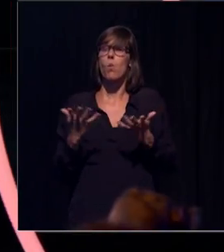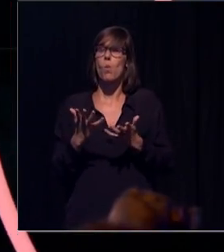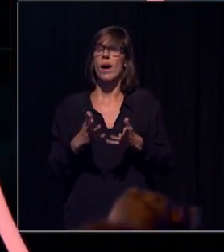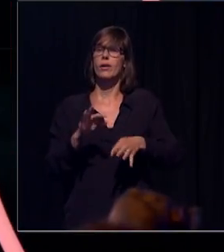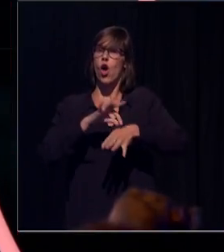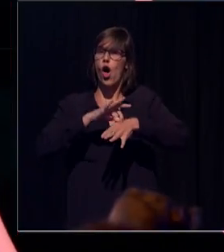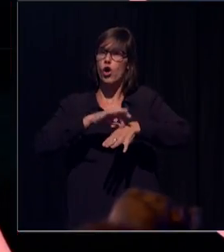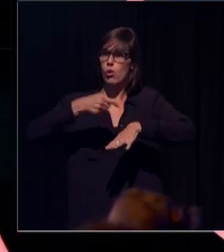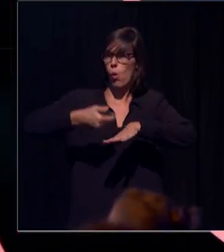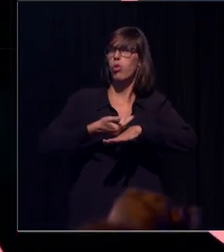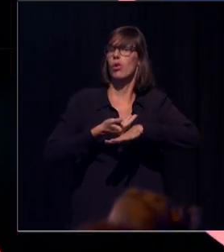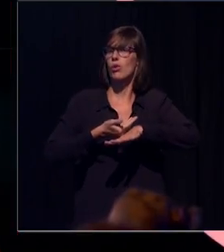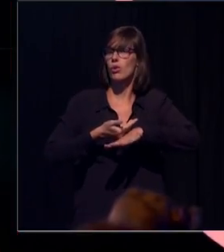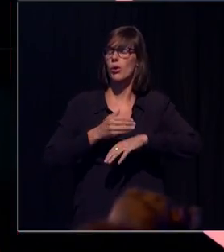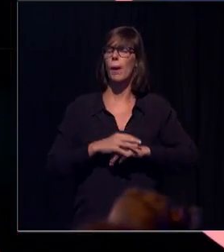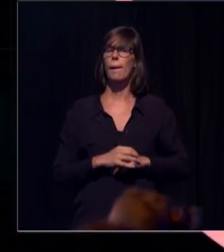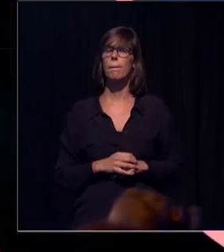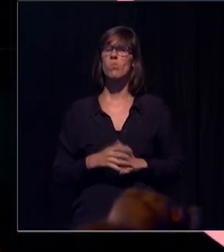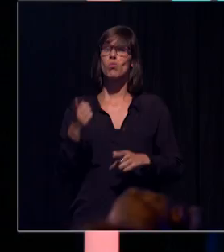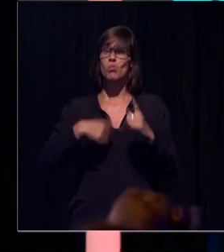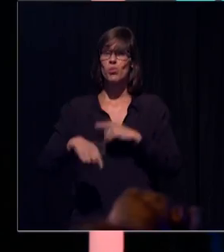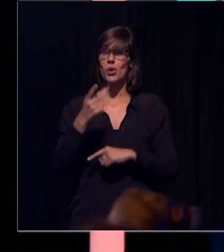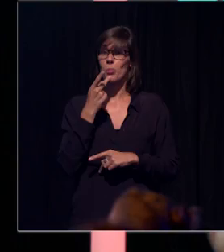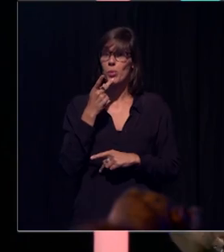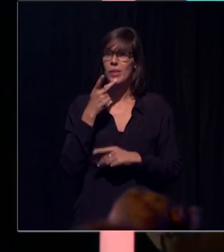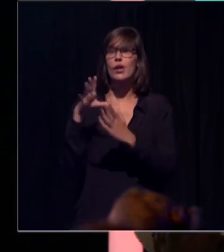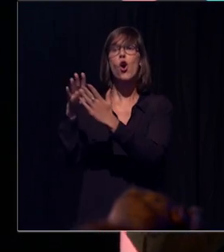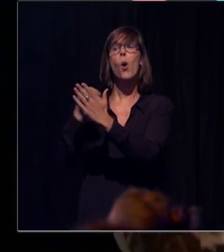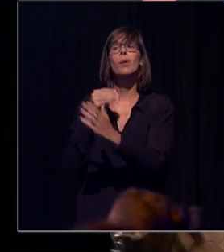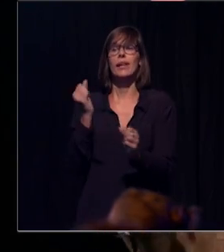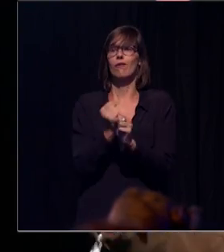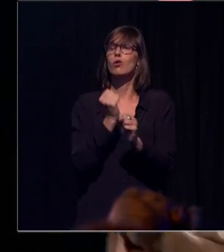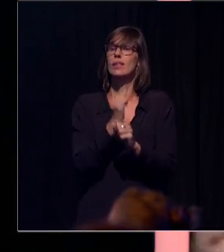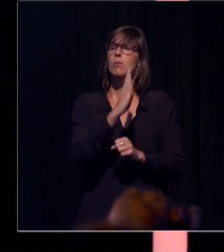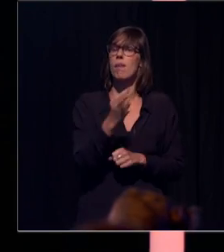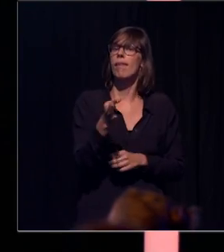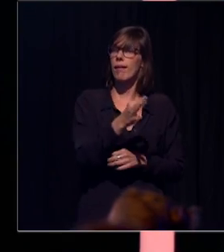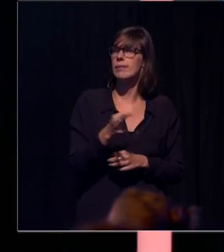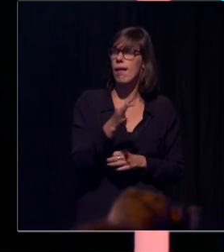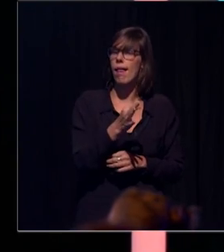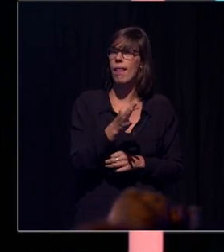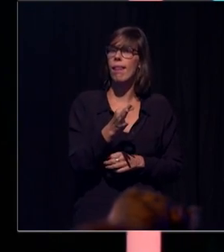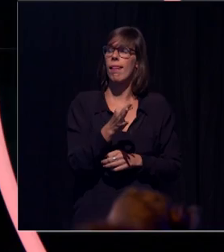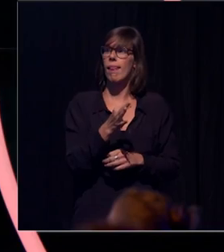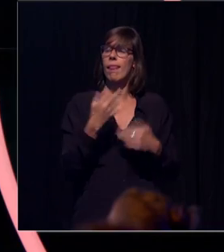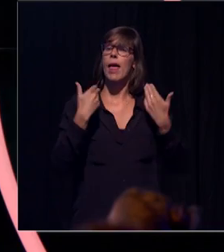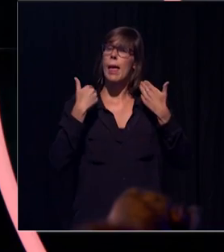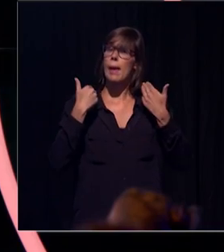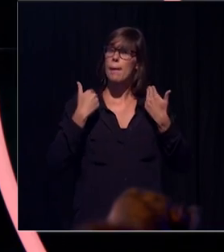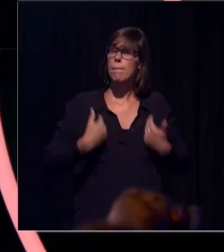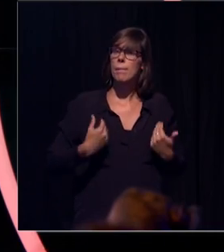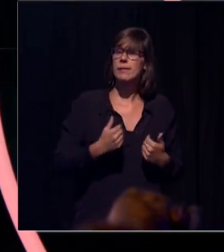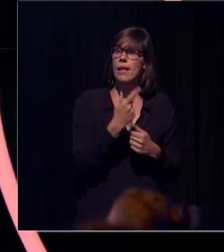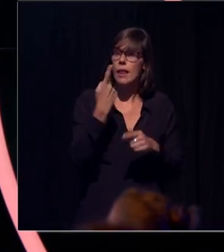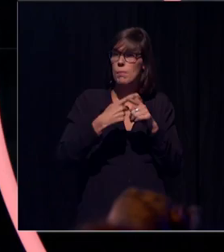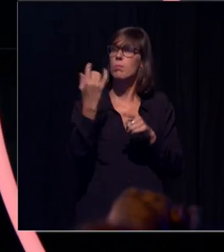typisch gaan mensen dat inspuiten onder de huid. En wij proberen die functie van die beta-cel na te bootsen door verschillende